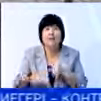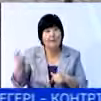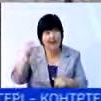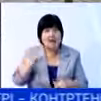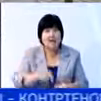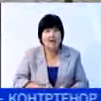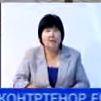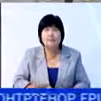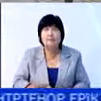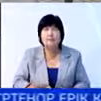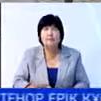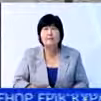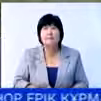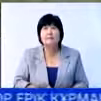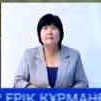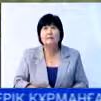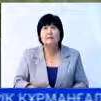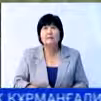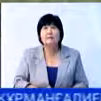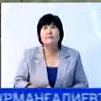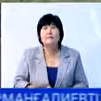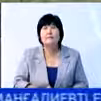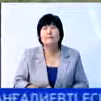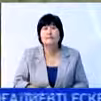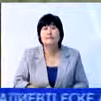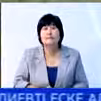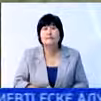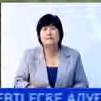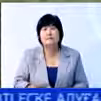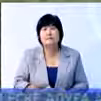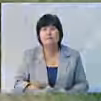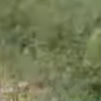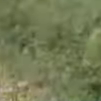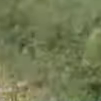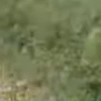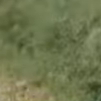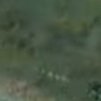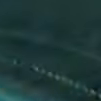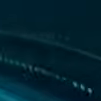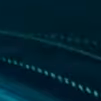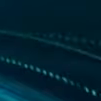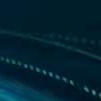Еламан Жаматов, Бауыржан Қожамұратов, Төрехан Қожахметов, Қызылорда телеарнасы, Түркістан облысынан.